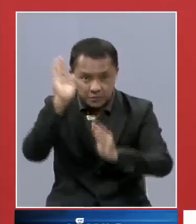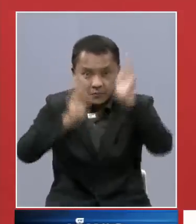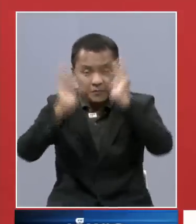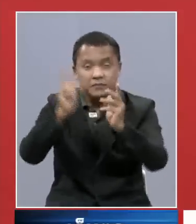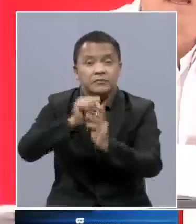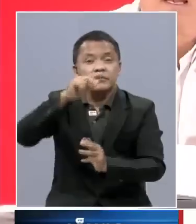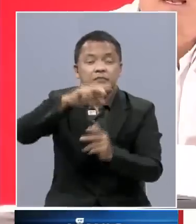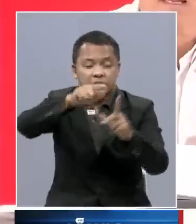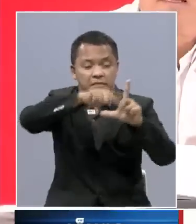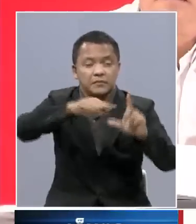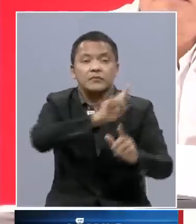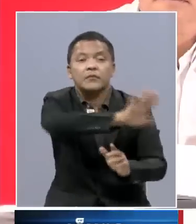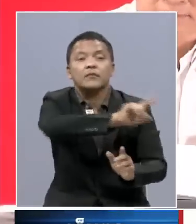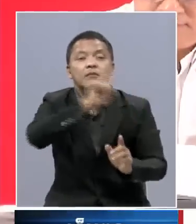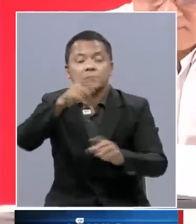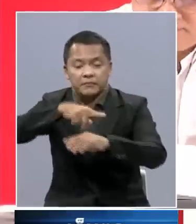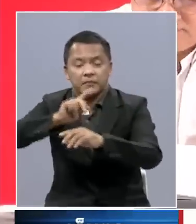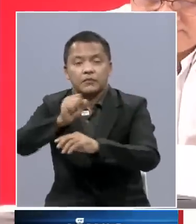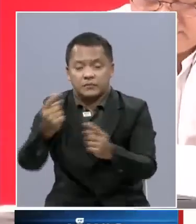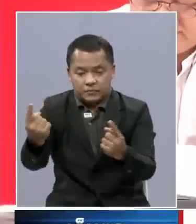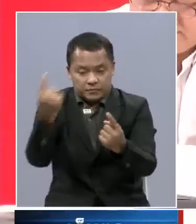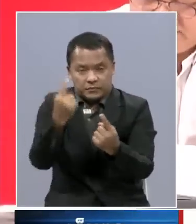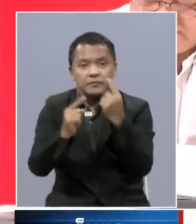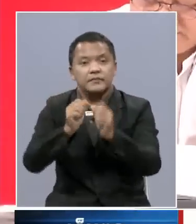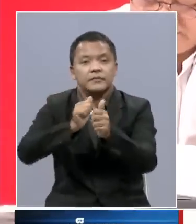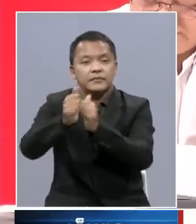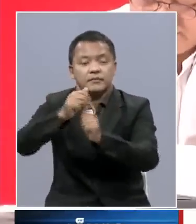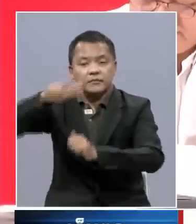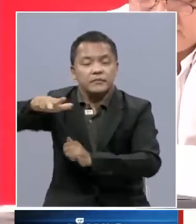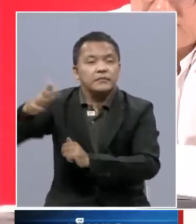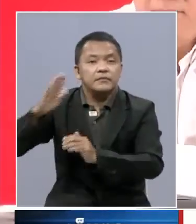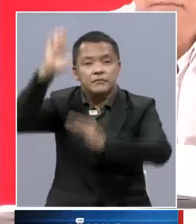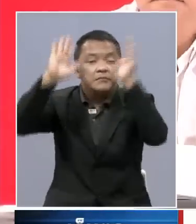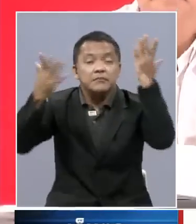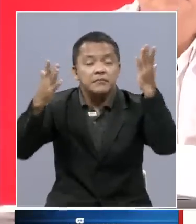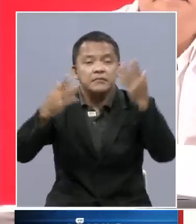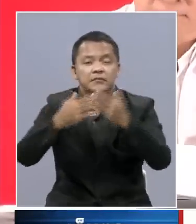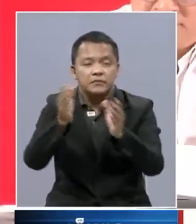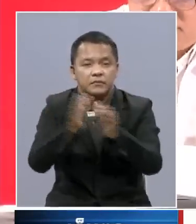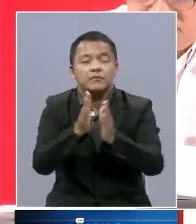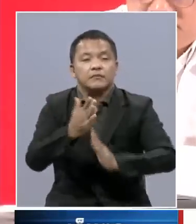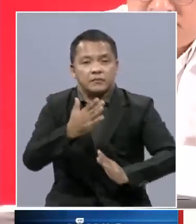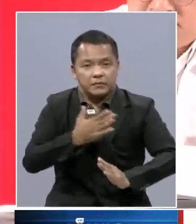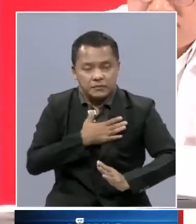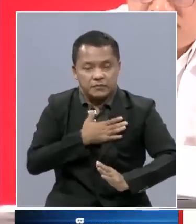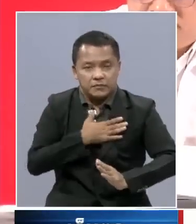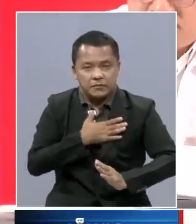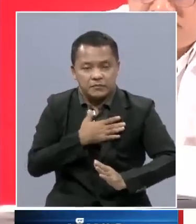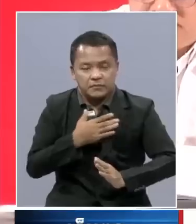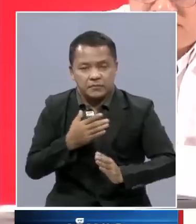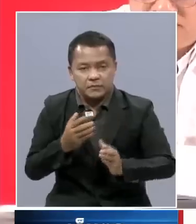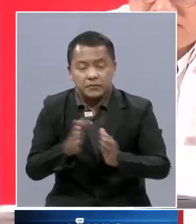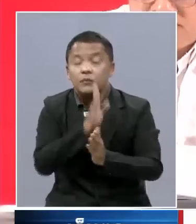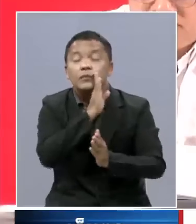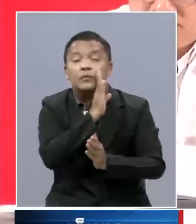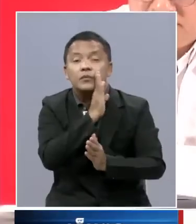ก้าวไกลเสนอคนของตัวเองเป็นประธานสภาด้วยแล้วไม่มีเพื่อไทยช่วยโหวตให้เสียงของตัวเองเนี่ยส